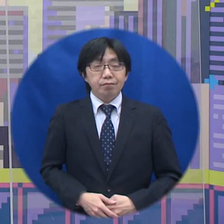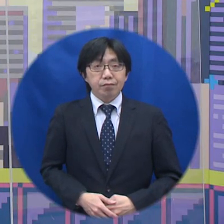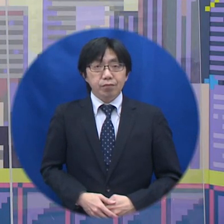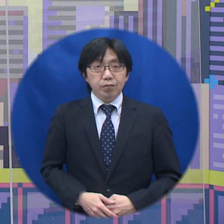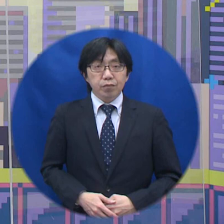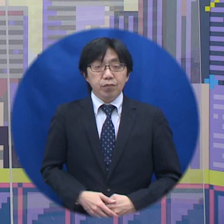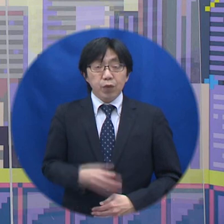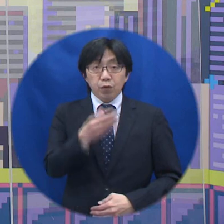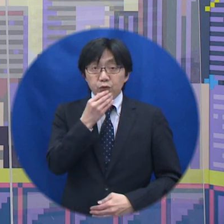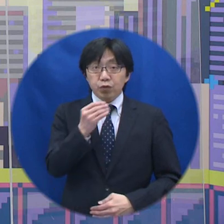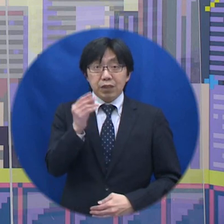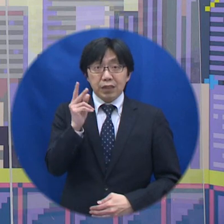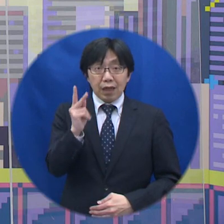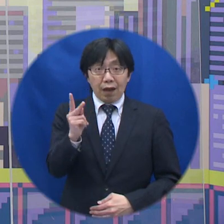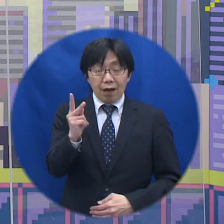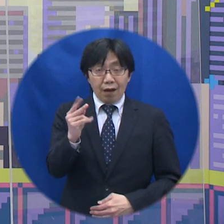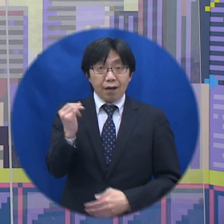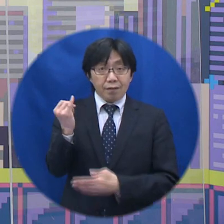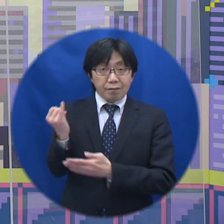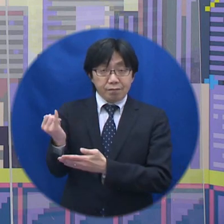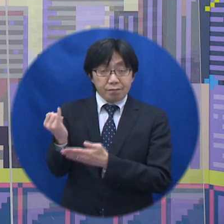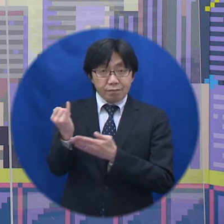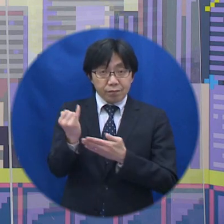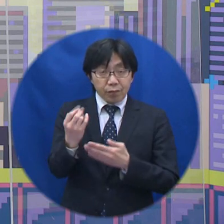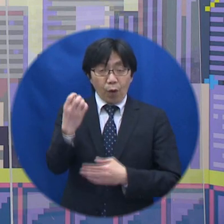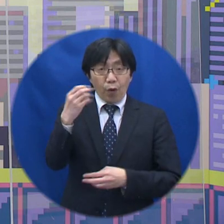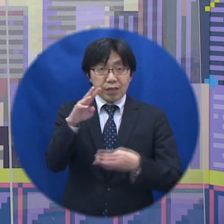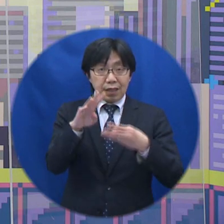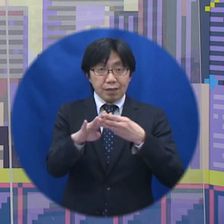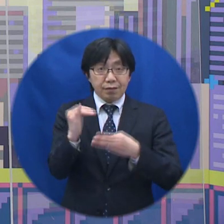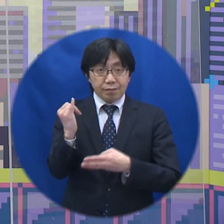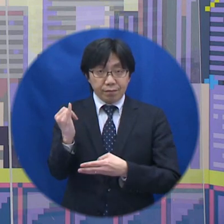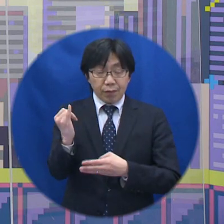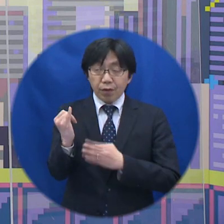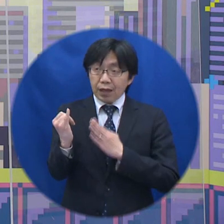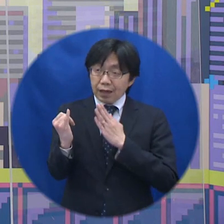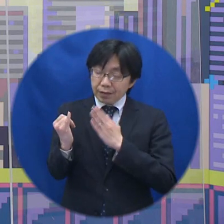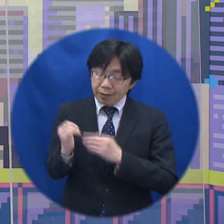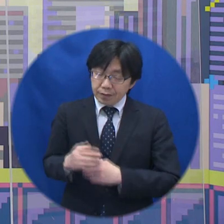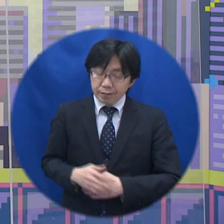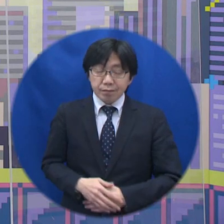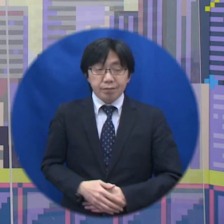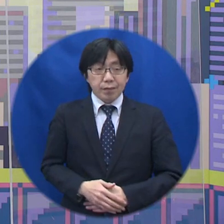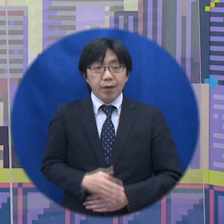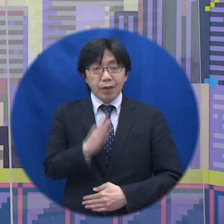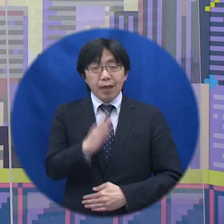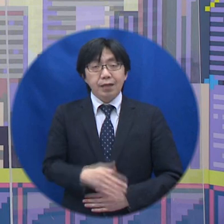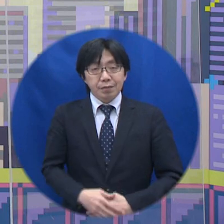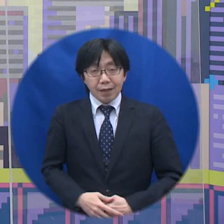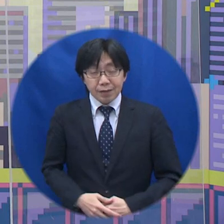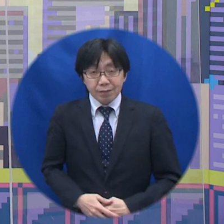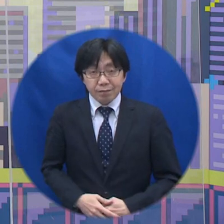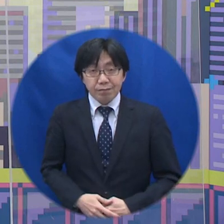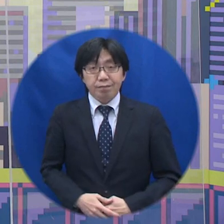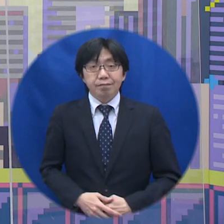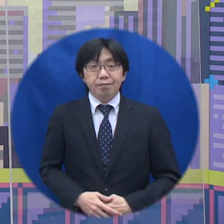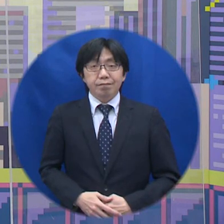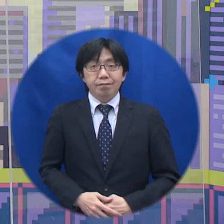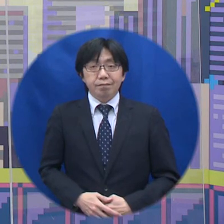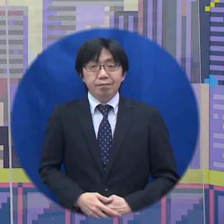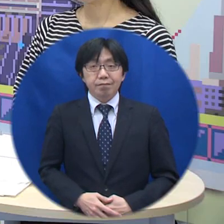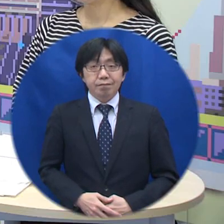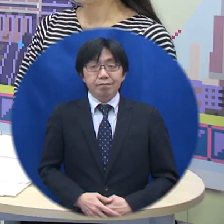障害福祉課から星田京子さんにご出演いただきます。星田さん、よろしくお願いいたします。 よろしくお願いいたします。